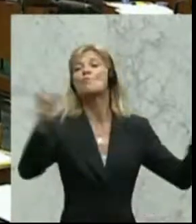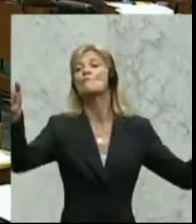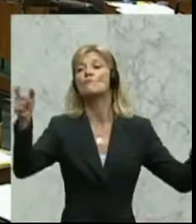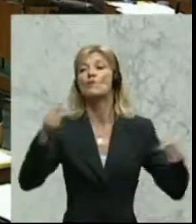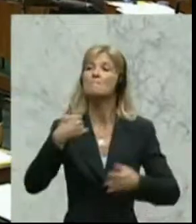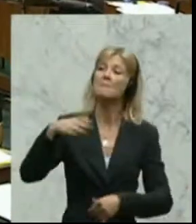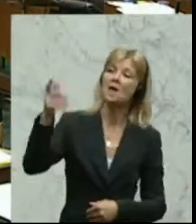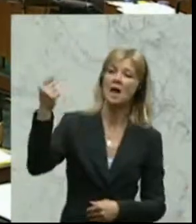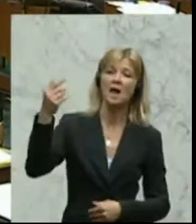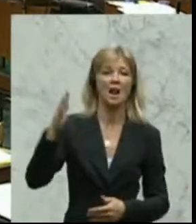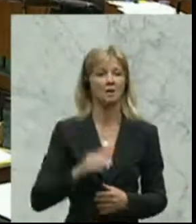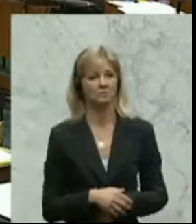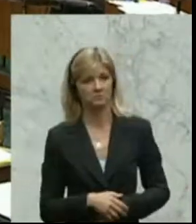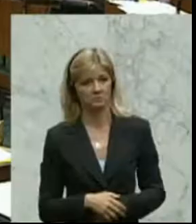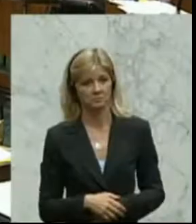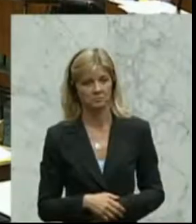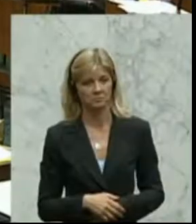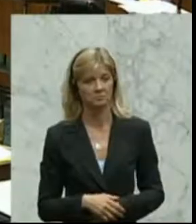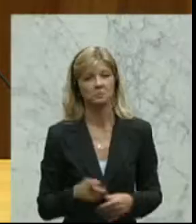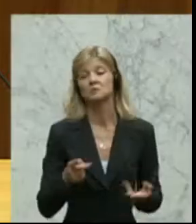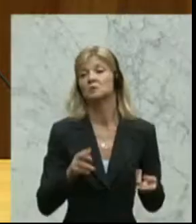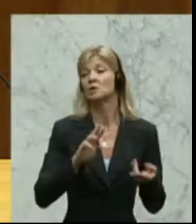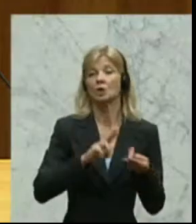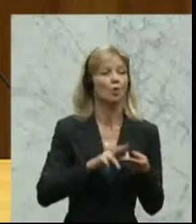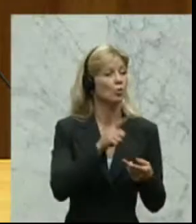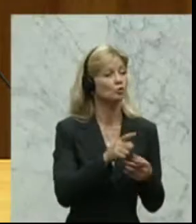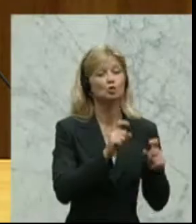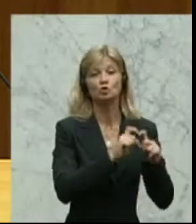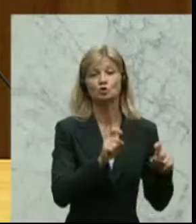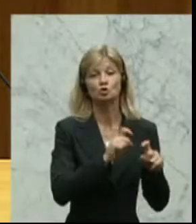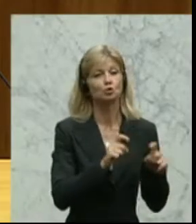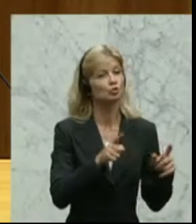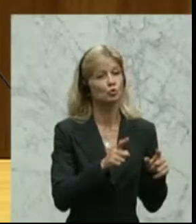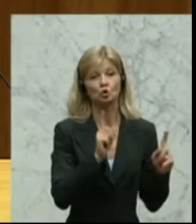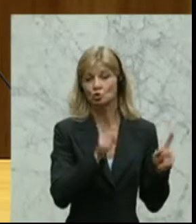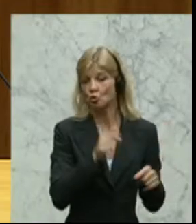noch mehr die leistungsfähigen Bürger. Das wird nicht funktionieren.